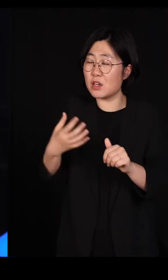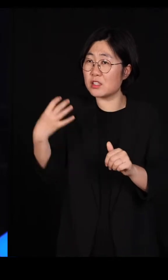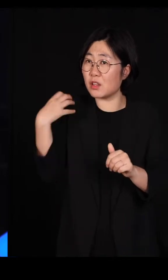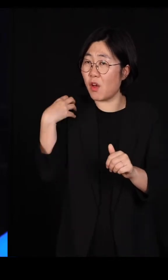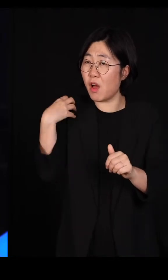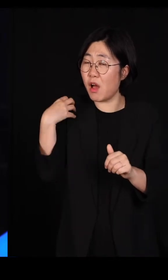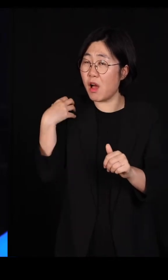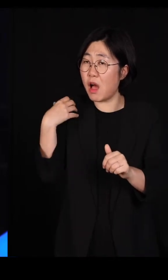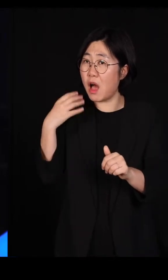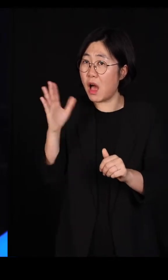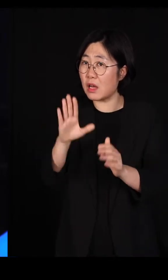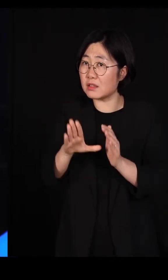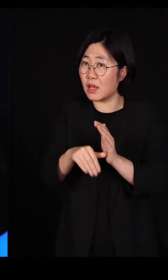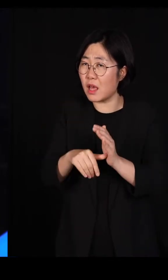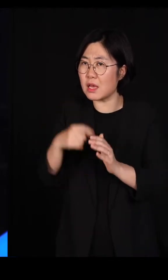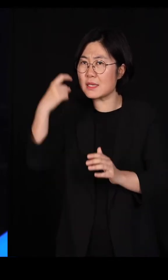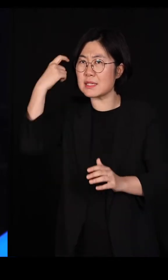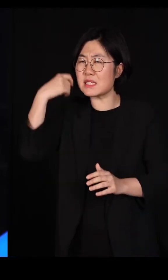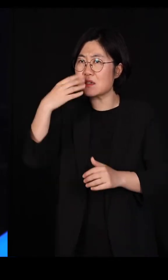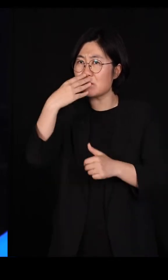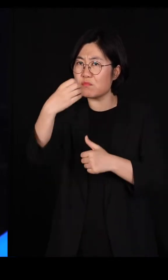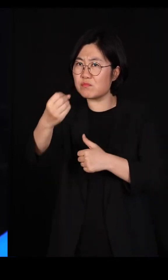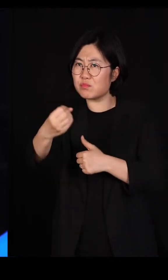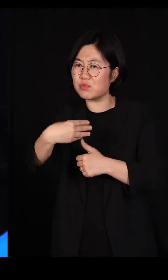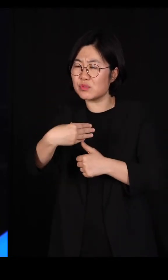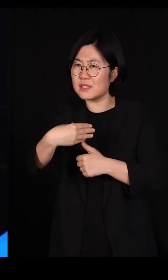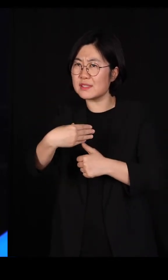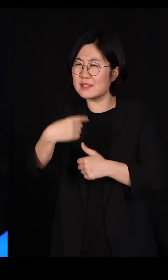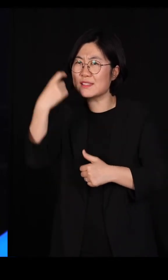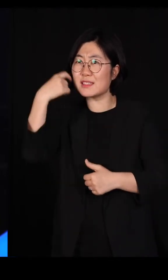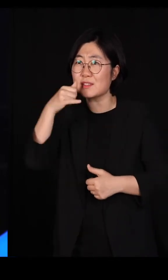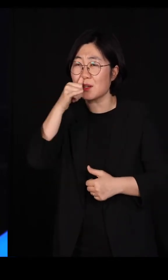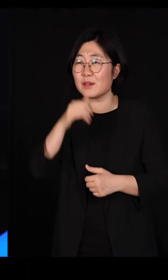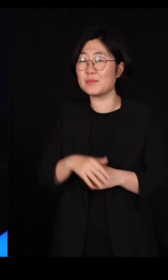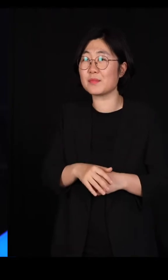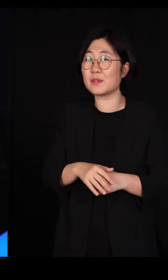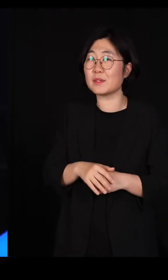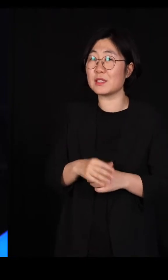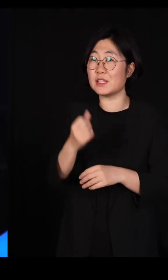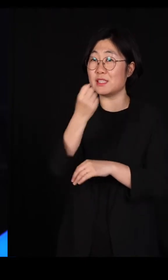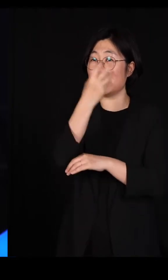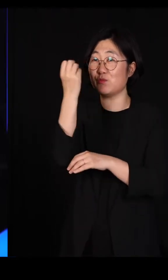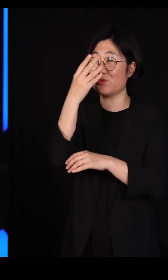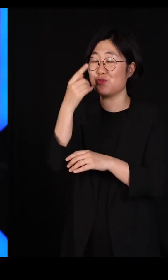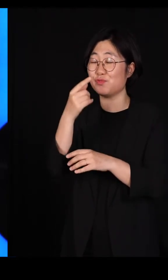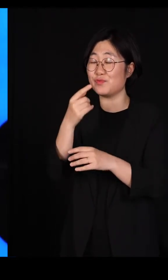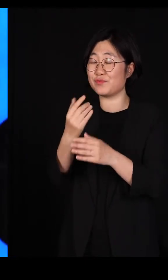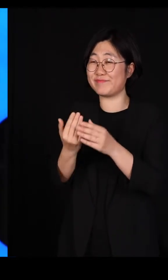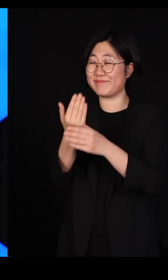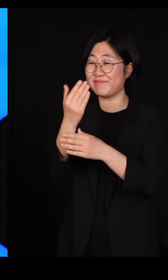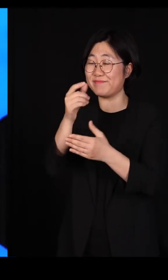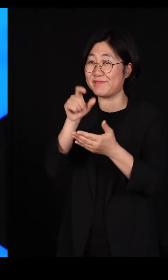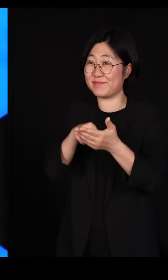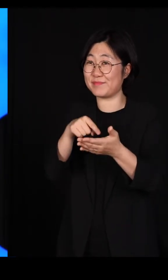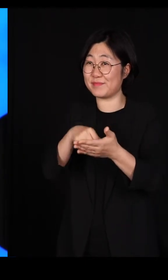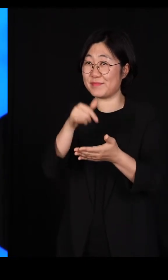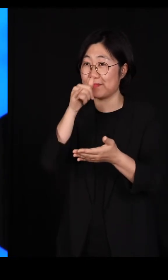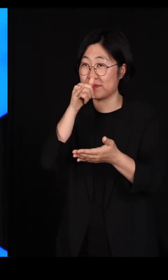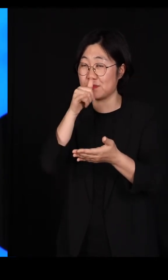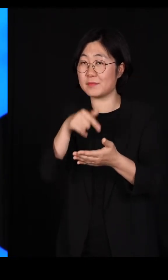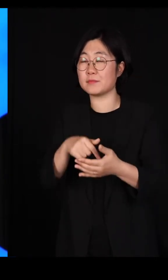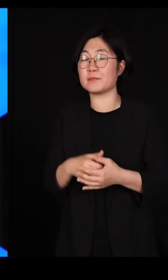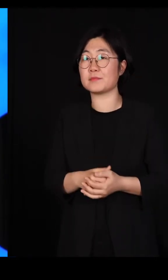때 자기가 무시당했다고 느끼는 거죠. 그래서 여러분들 가끔 가다가 잊을만 하면 한 번씩 신문 기사에